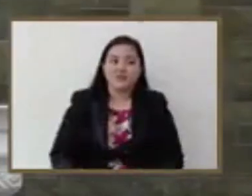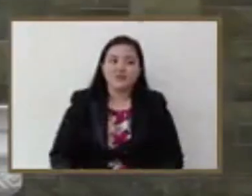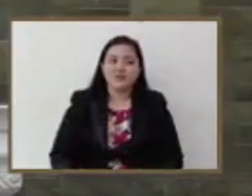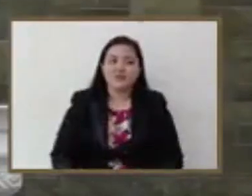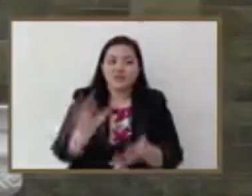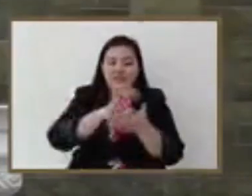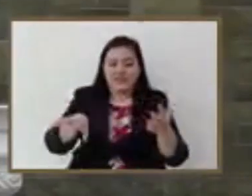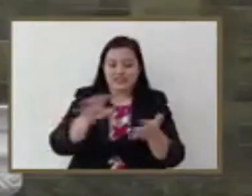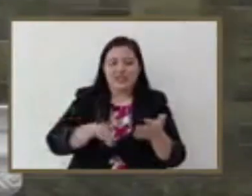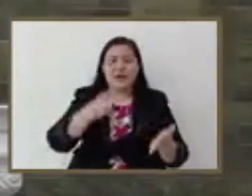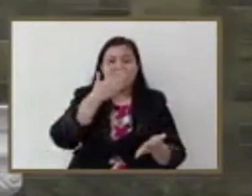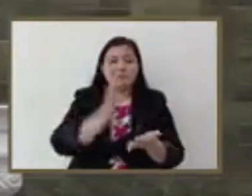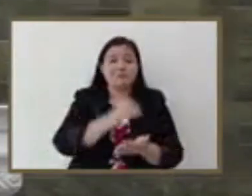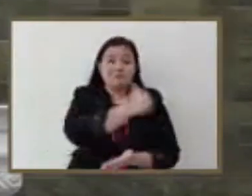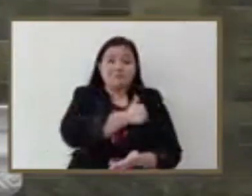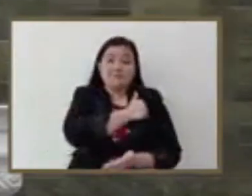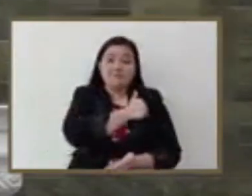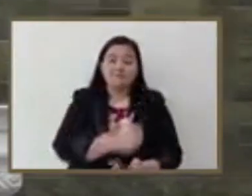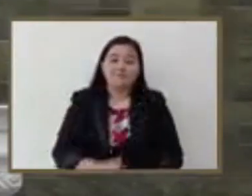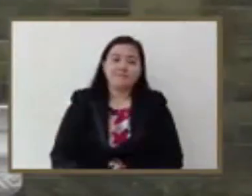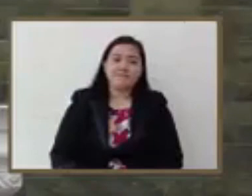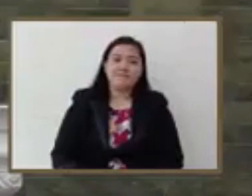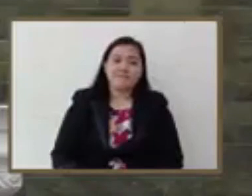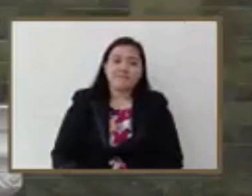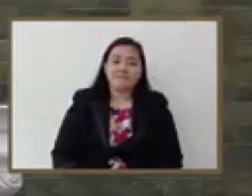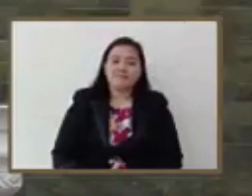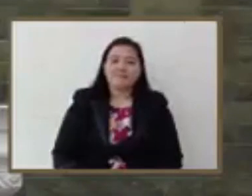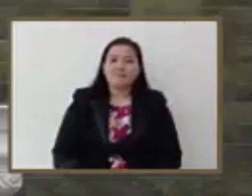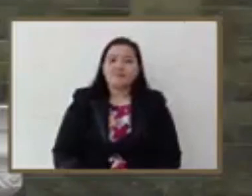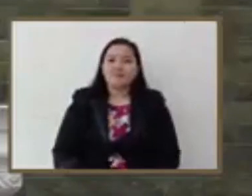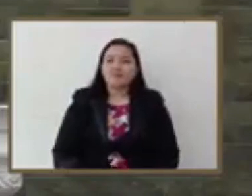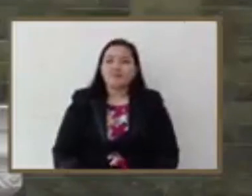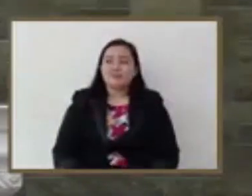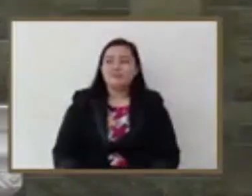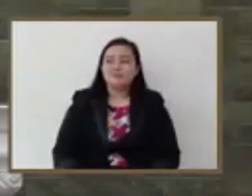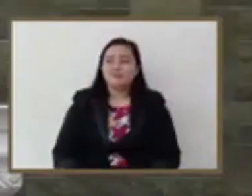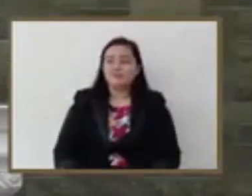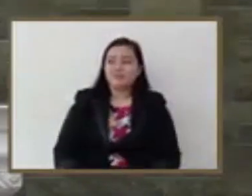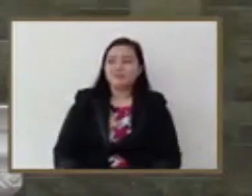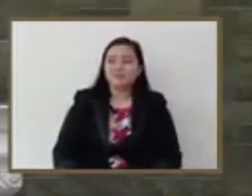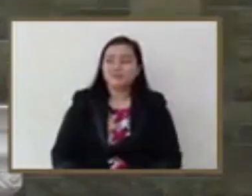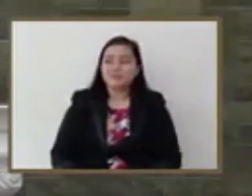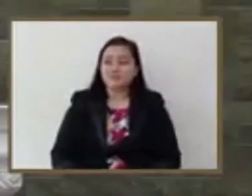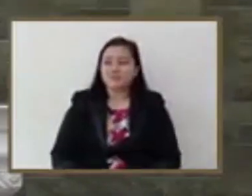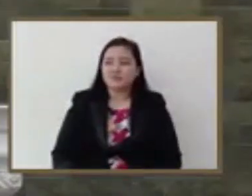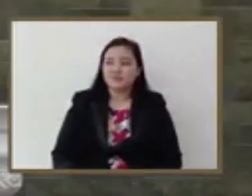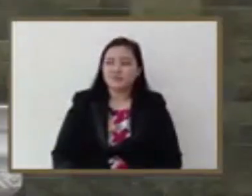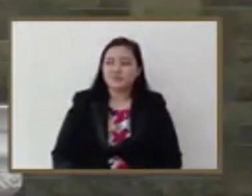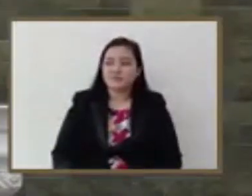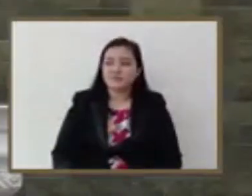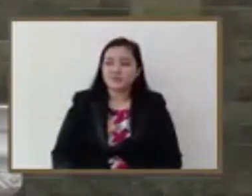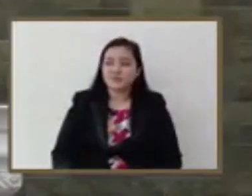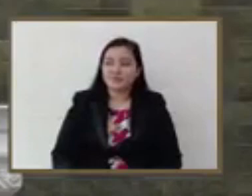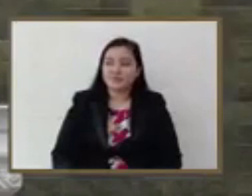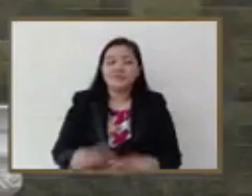Kailangan, kapatid. Bakit? Ay, hindi kayang tabasin ito. Kung mapurol ito at hindi two-edged sword or sharper than any